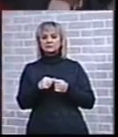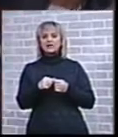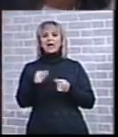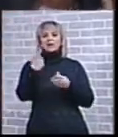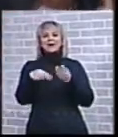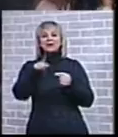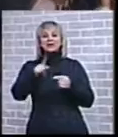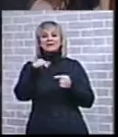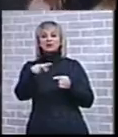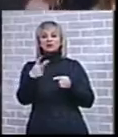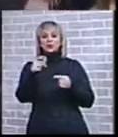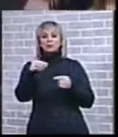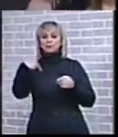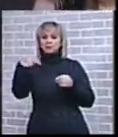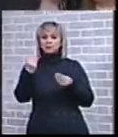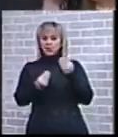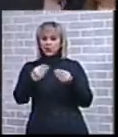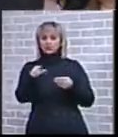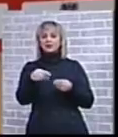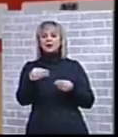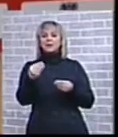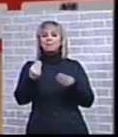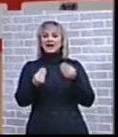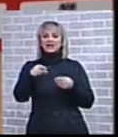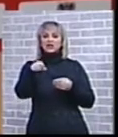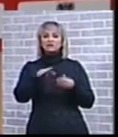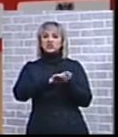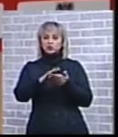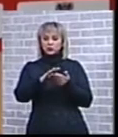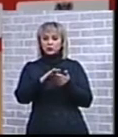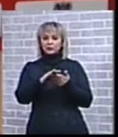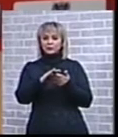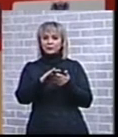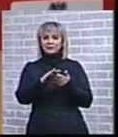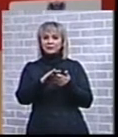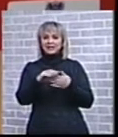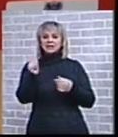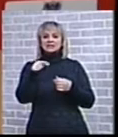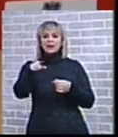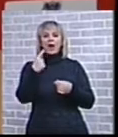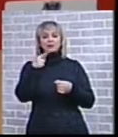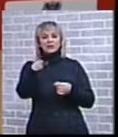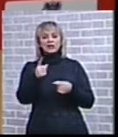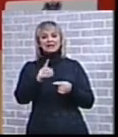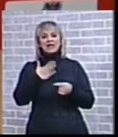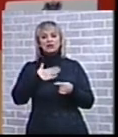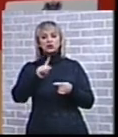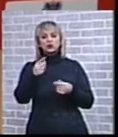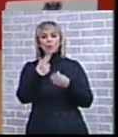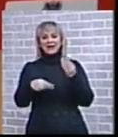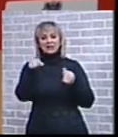Проиграли второй период, проиграли вчистую. Особенно, конечно, обидно для нас, что